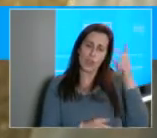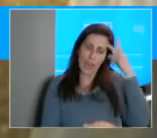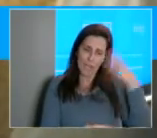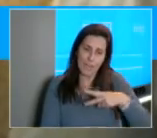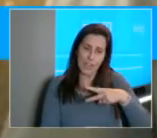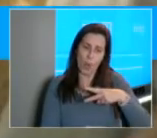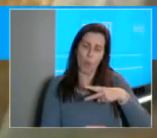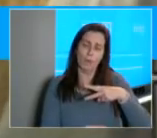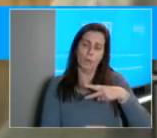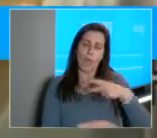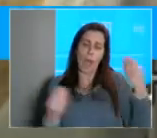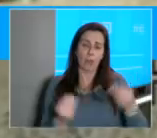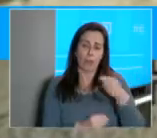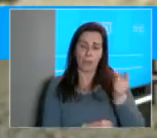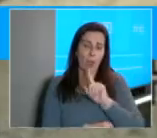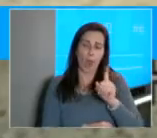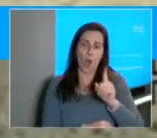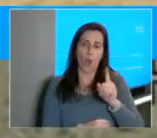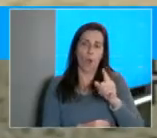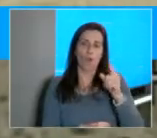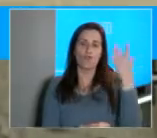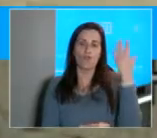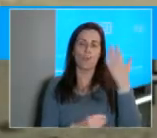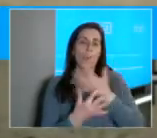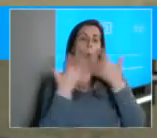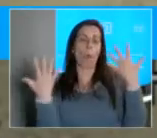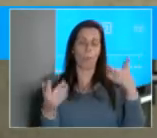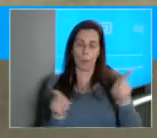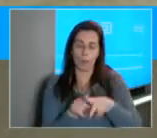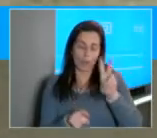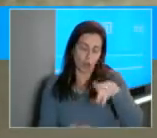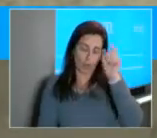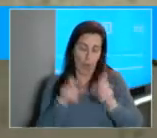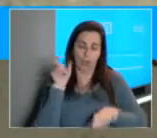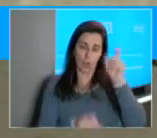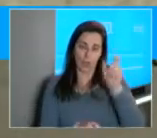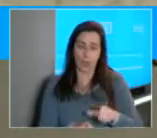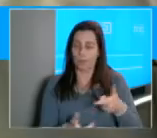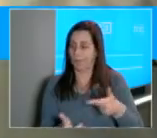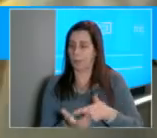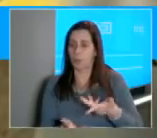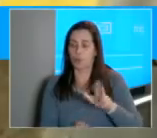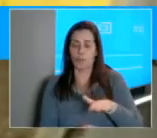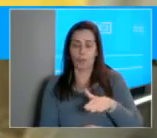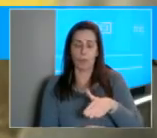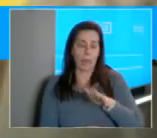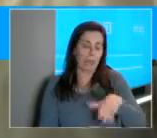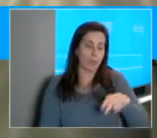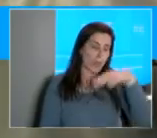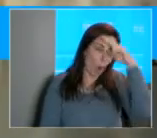שיבינו שהדברים הם לא שחור לבן, כמו שיש לאנשים כאן הורים וילדים וסבים